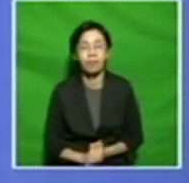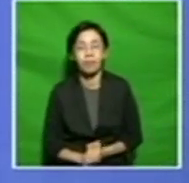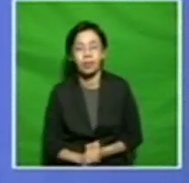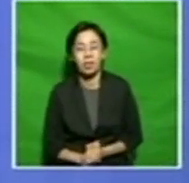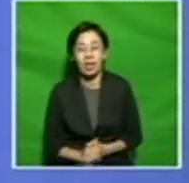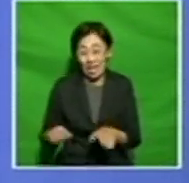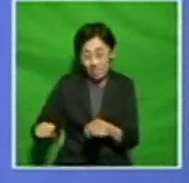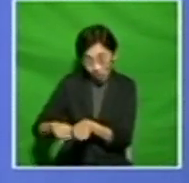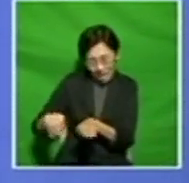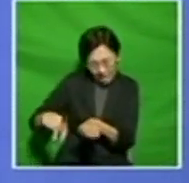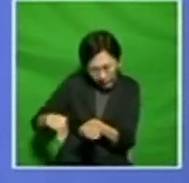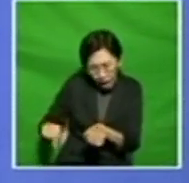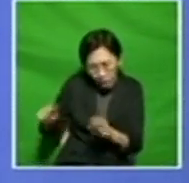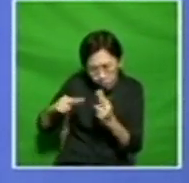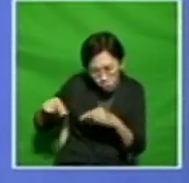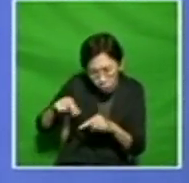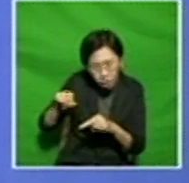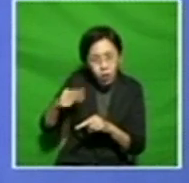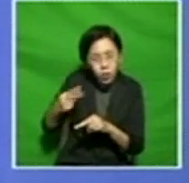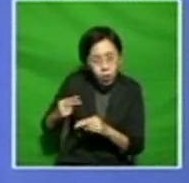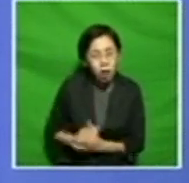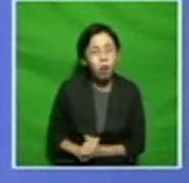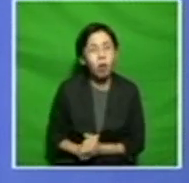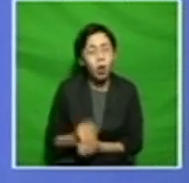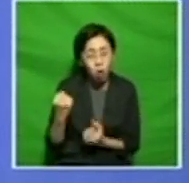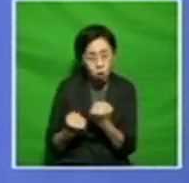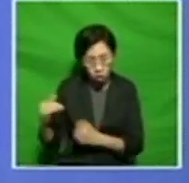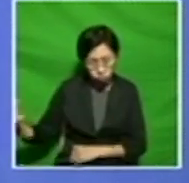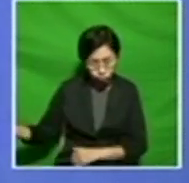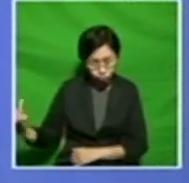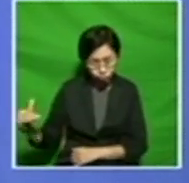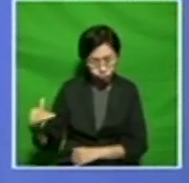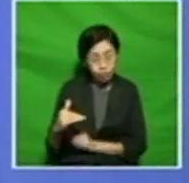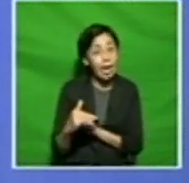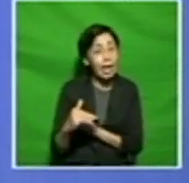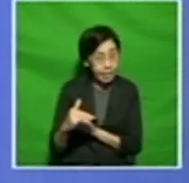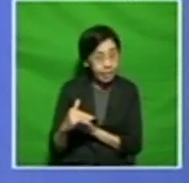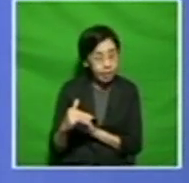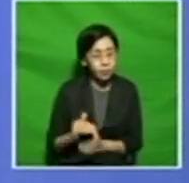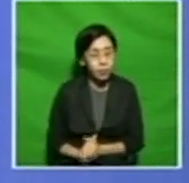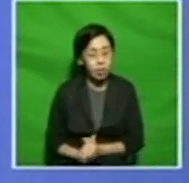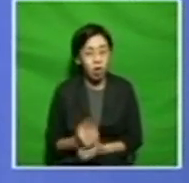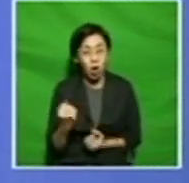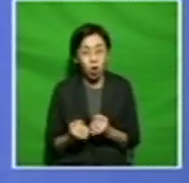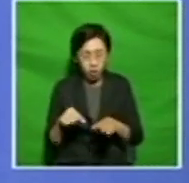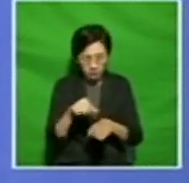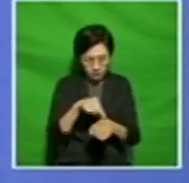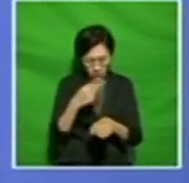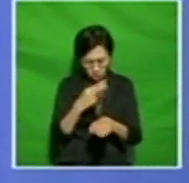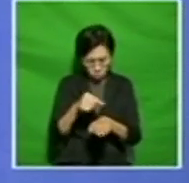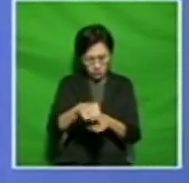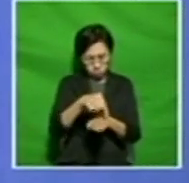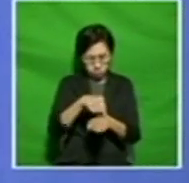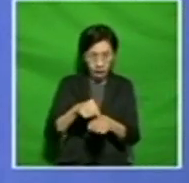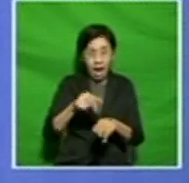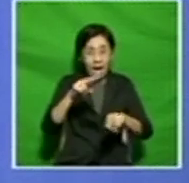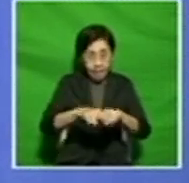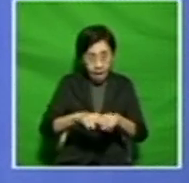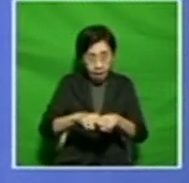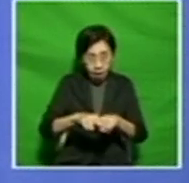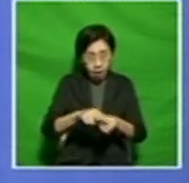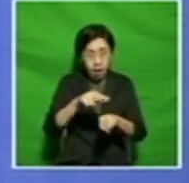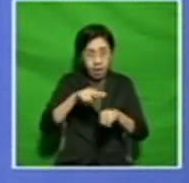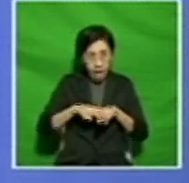แล้วก็ดูว่ายานพาหนะนั้นได้มีการเว้นระยะในการนั่ง